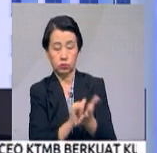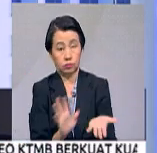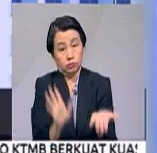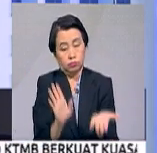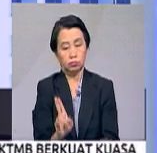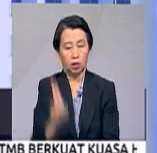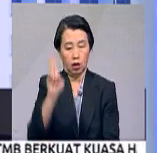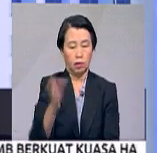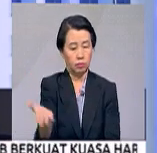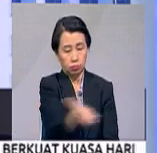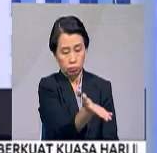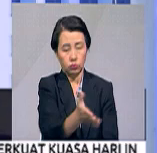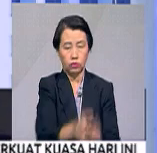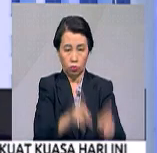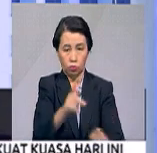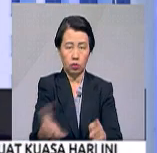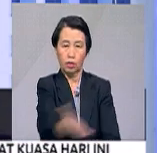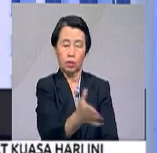kepada pengguna.